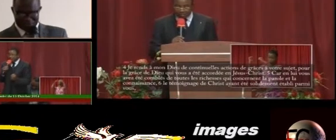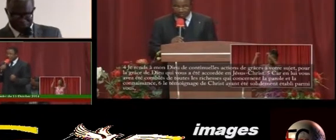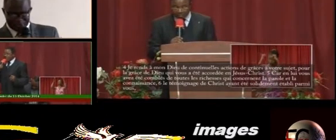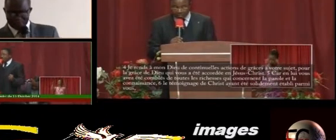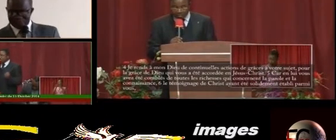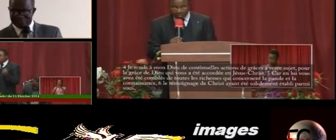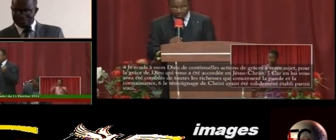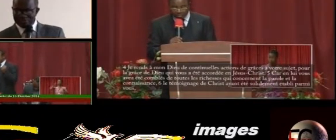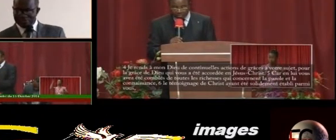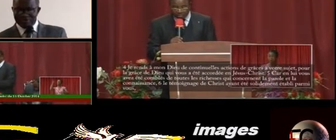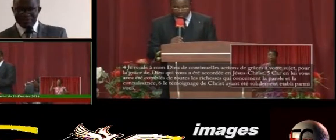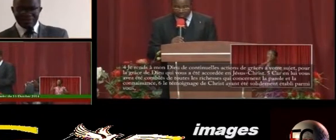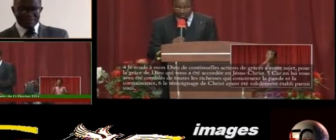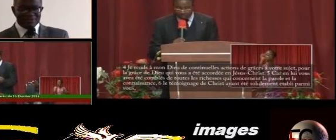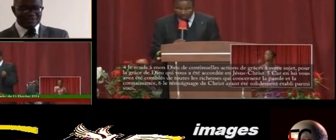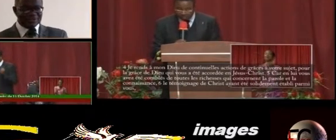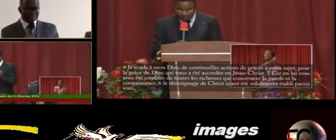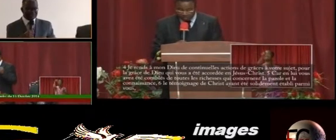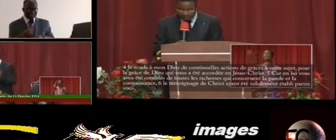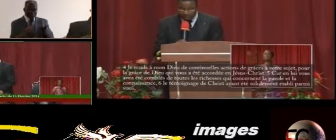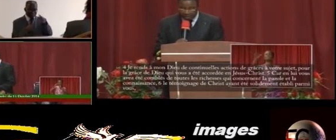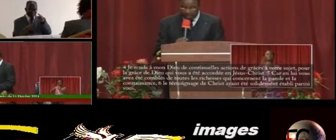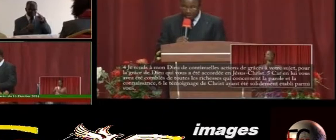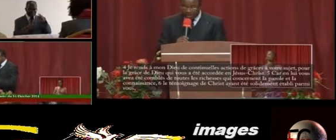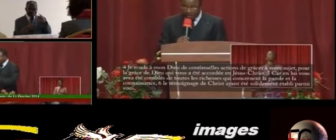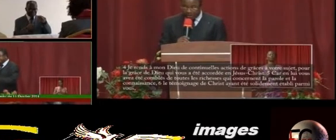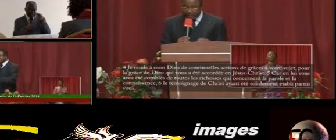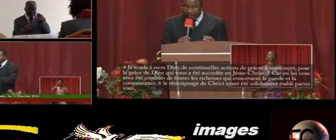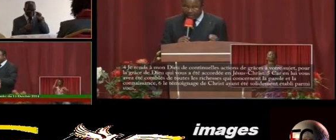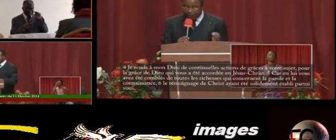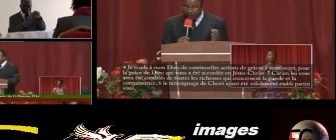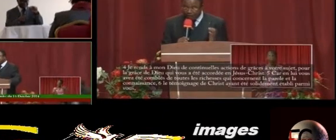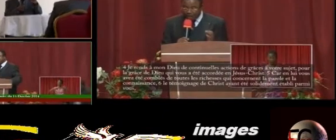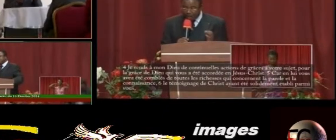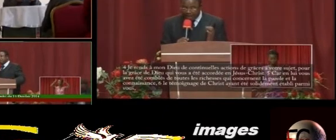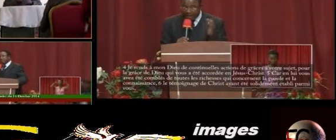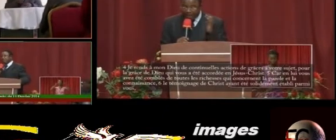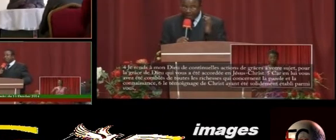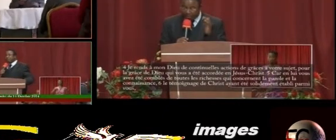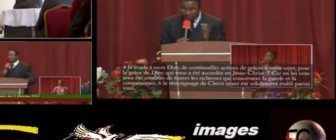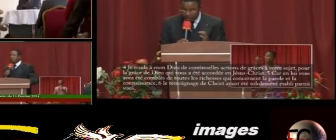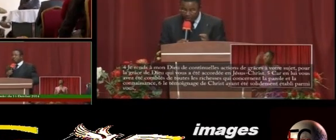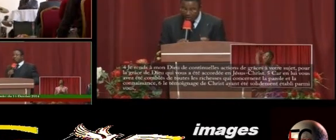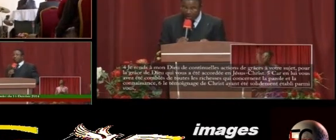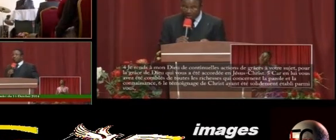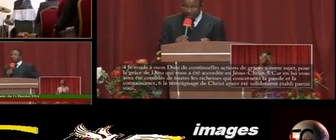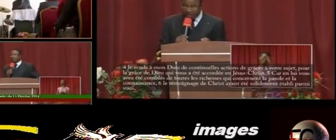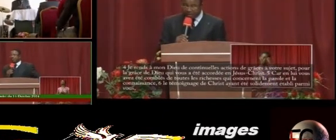wana ete litatoli na nzambe e monisa maki kolongwa na bino. De sorte qu'il ne vous manque aucun don.